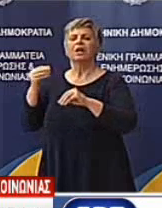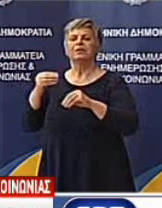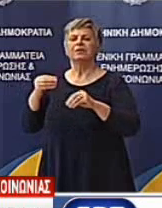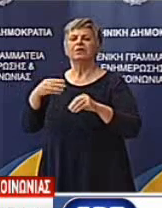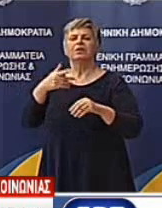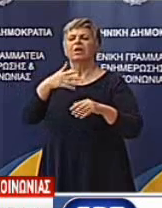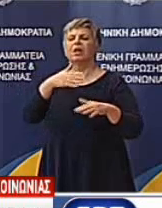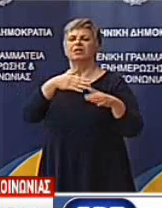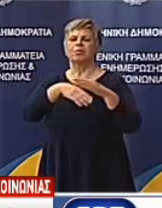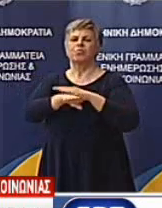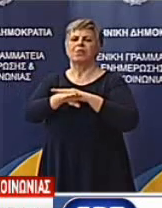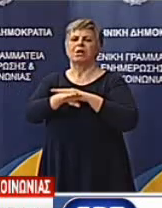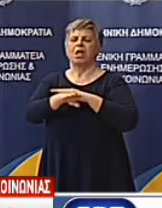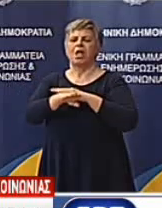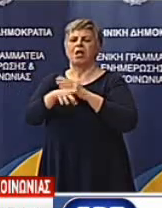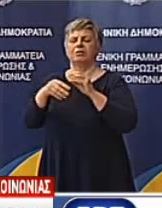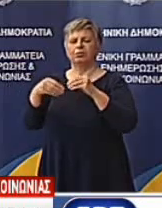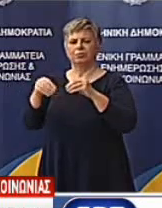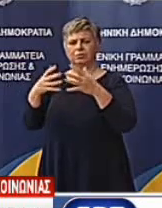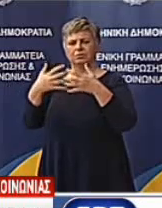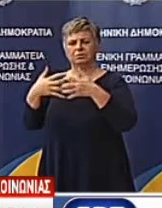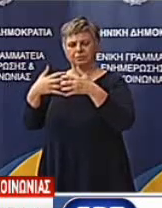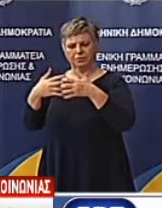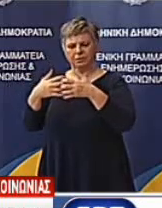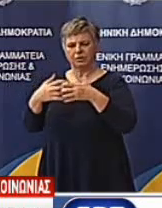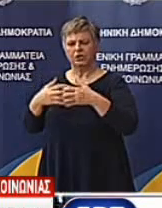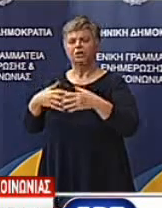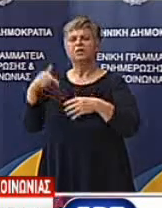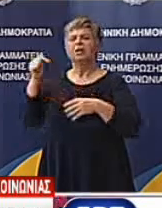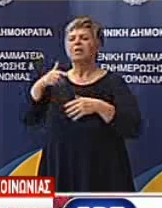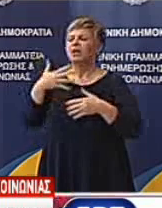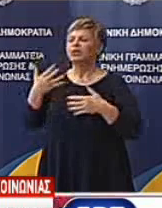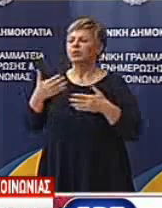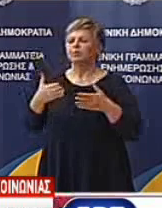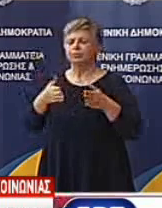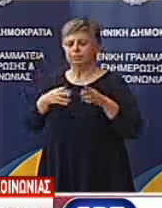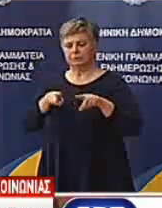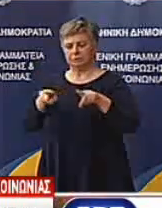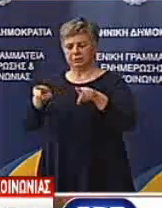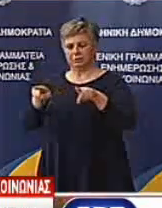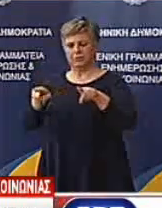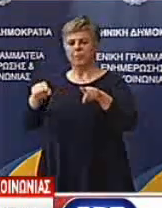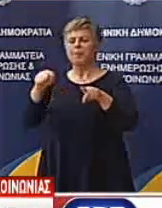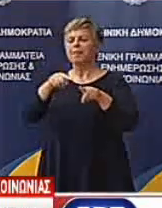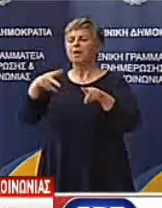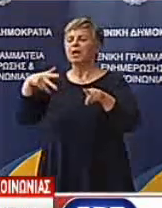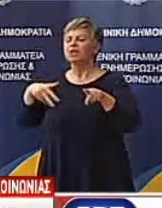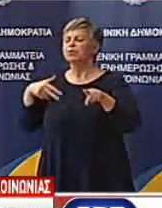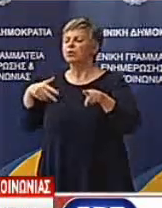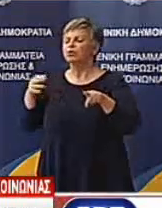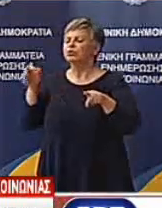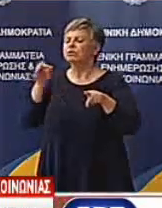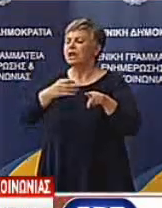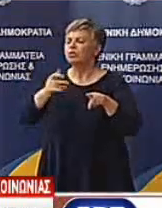μια διάσταση απόψεων μεταξύ ΤΑΙΠΕΔ και κυβέρνησης. Το ΤΑΙΠΕΔ λέει ότι είναι ολοκληρωμένη διαδικασία, ο διαγωνισμός έχει τελειώσει. Ο κύριος Δρίτσας αφήνει πολλά